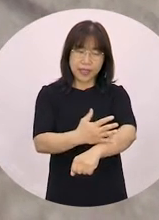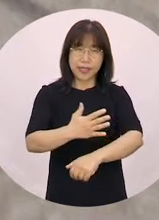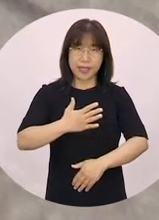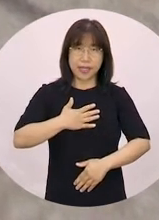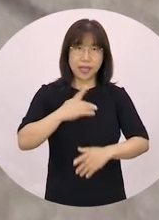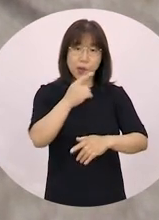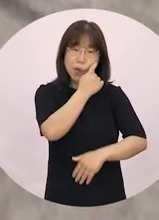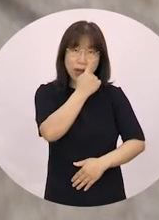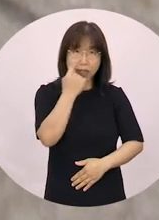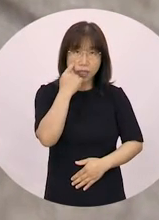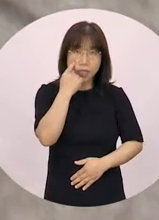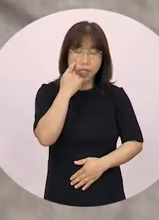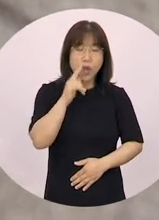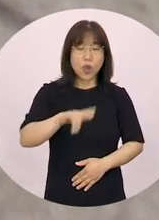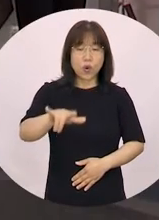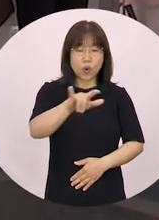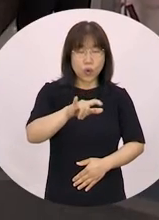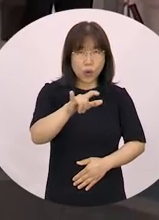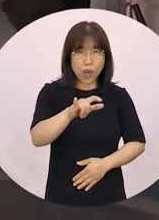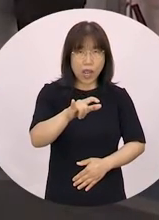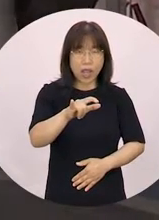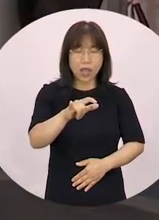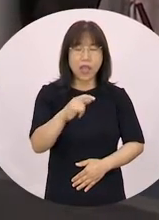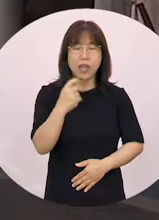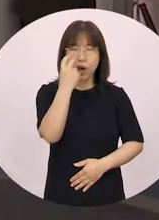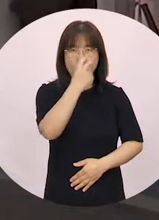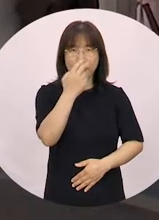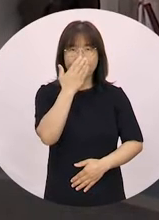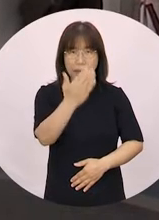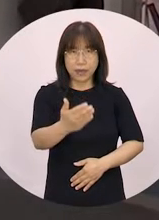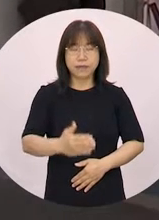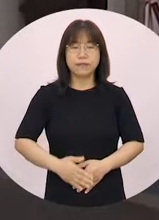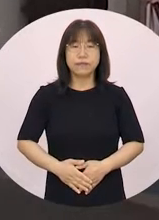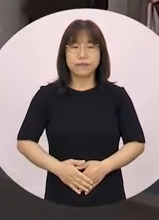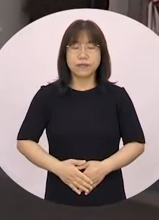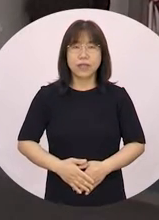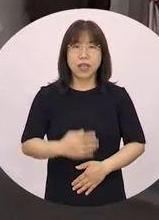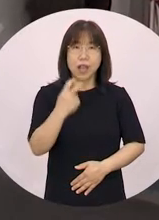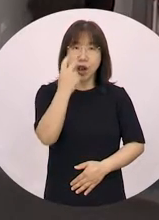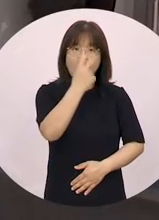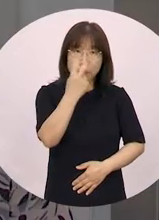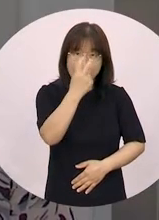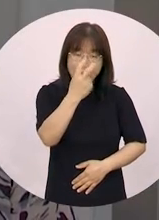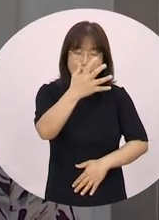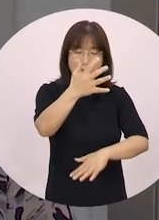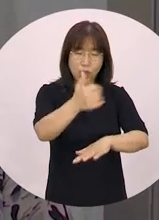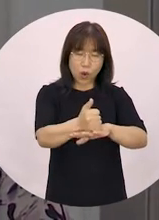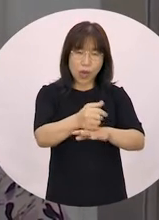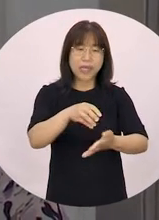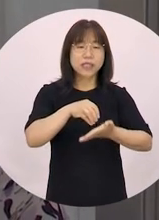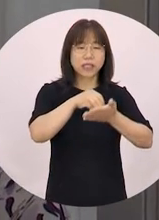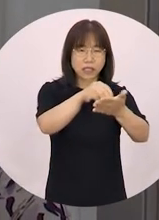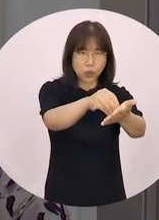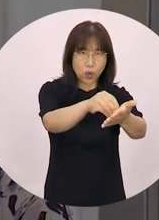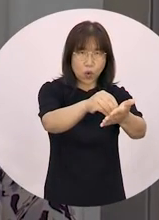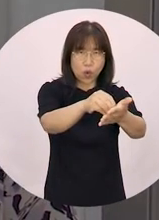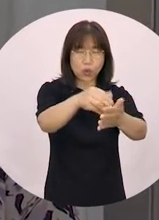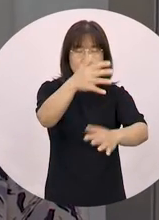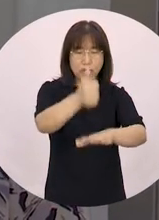이용해 간단한 본인 확인 후 바로 코로나19 검사를 받을 수 있습니다. 검사 결과 등록과